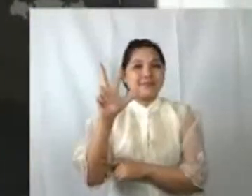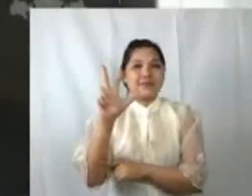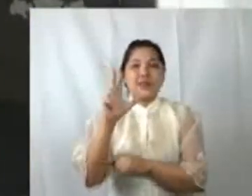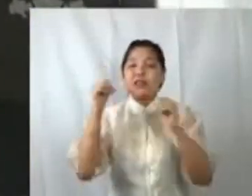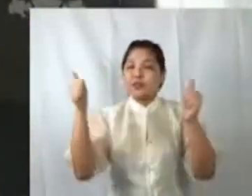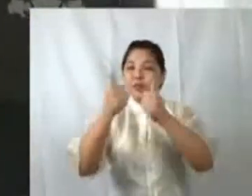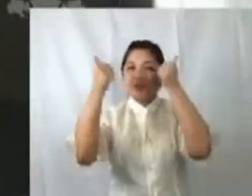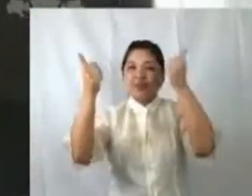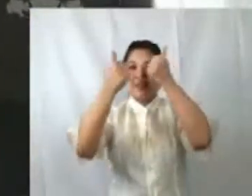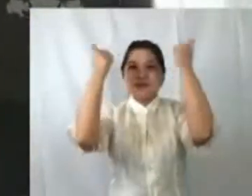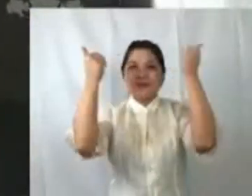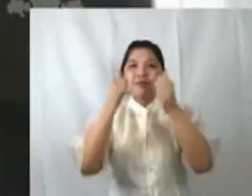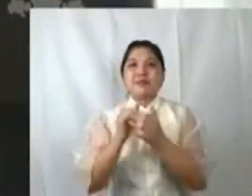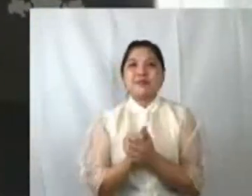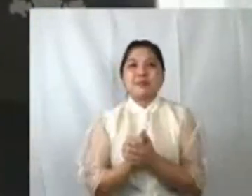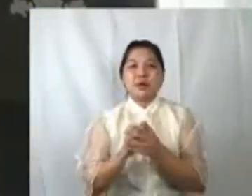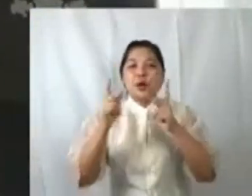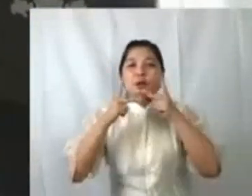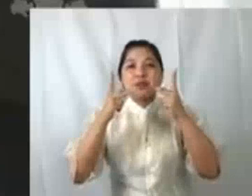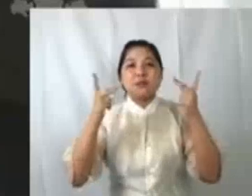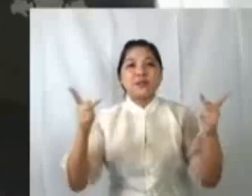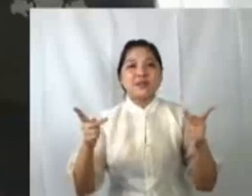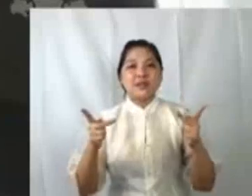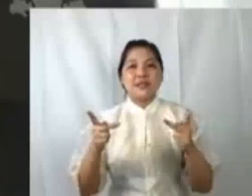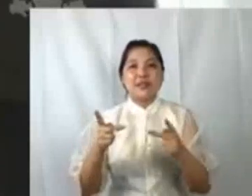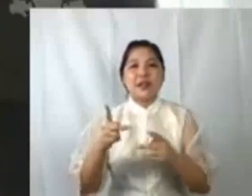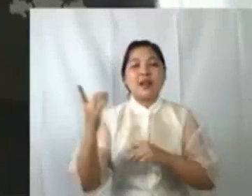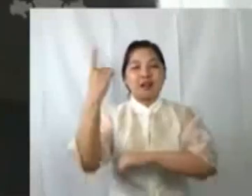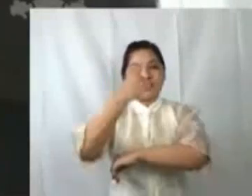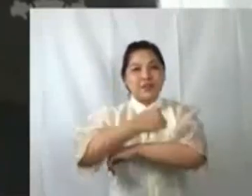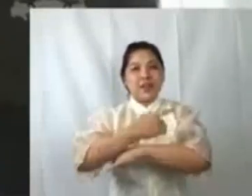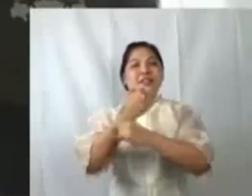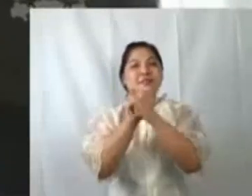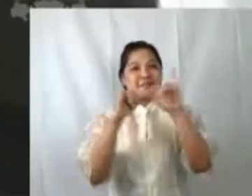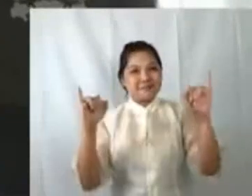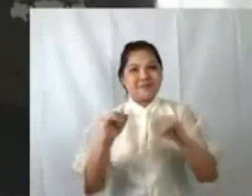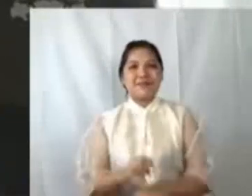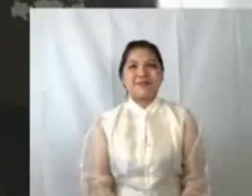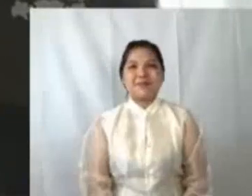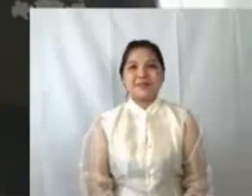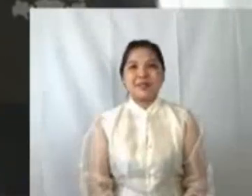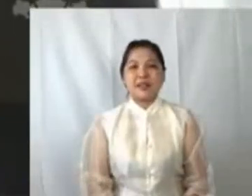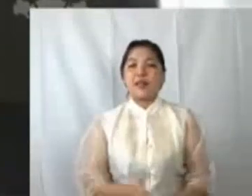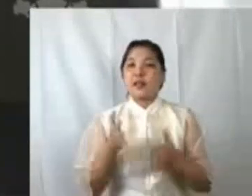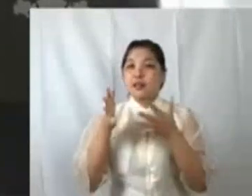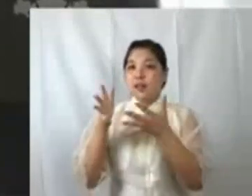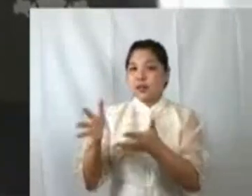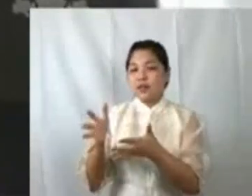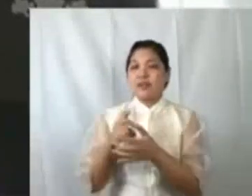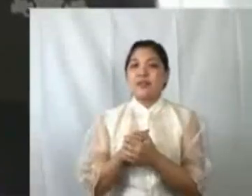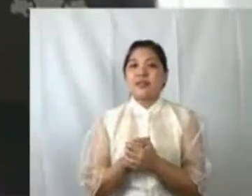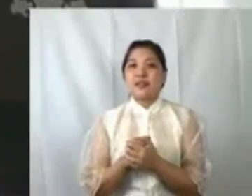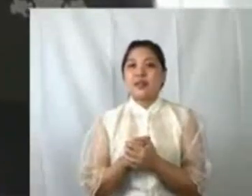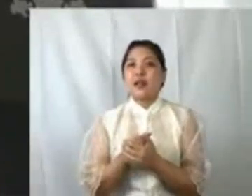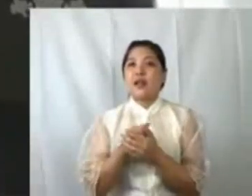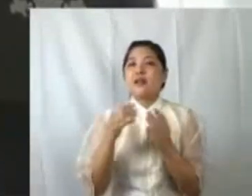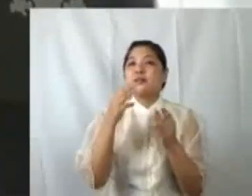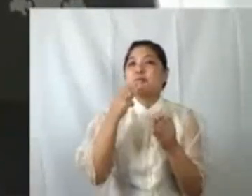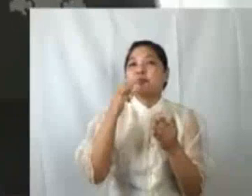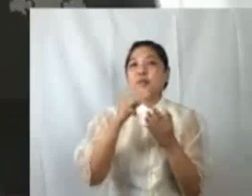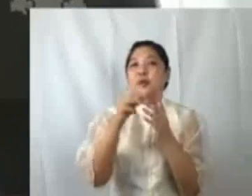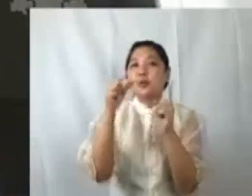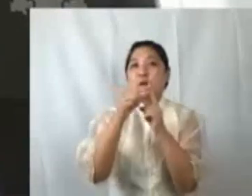ika-123 anibersaryo ng proklamasyon ng Araw ng Kasarinlan at nagiiwan sa inyo ng mga